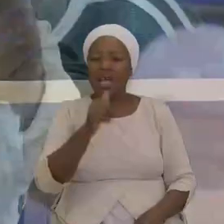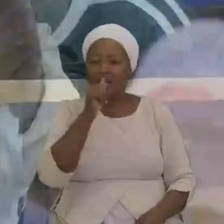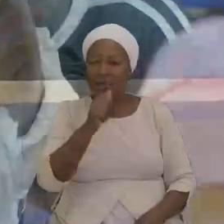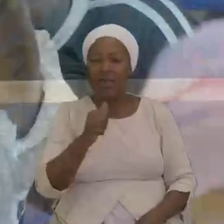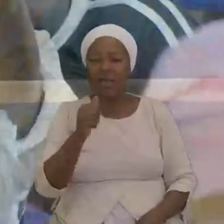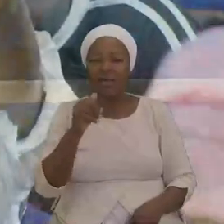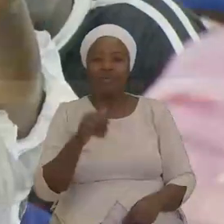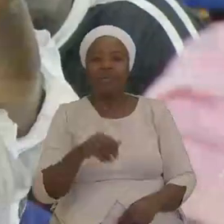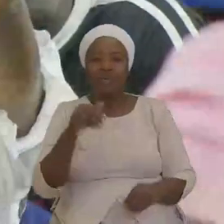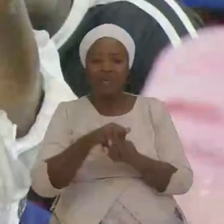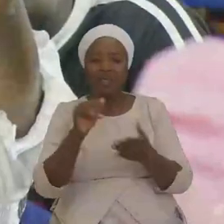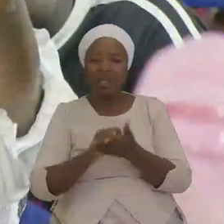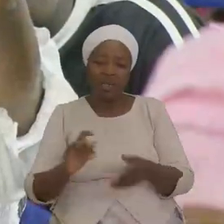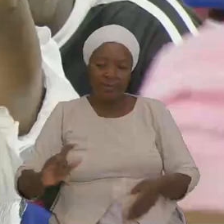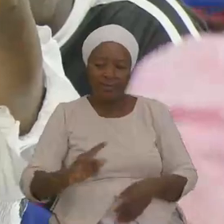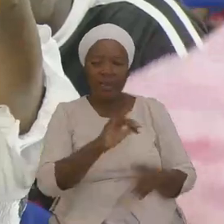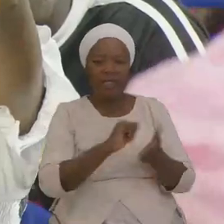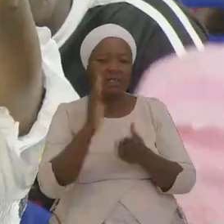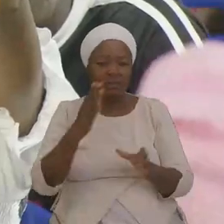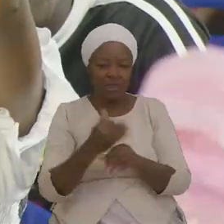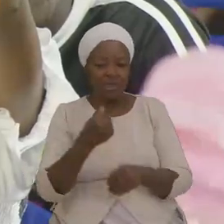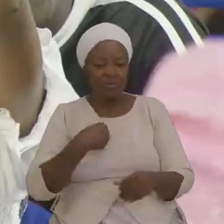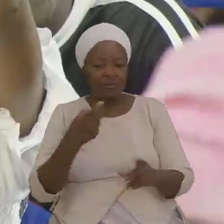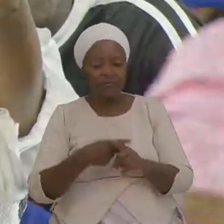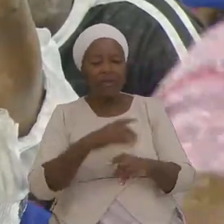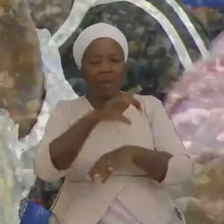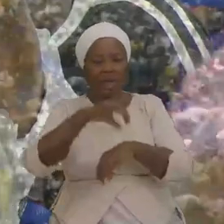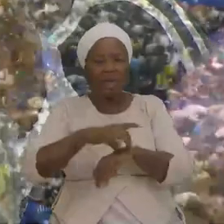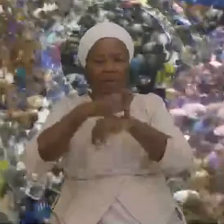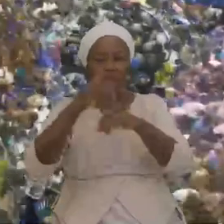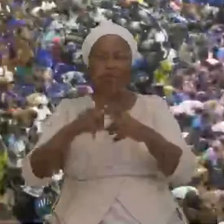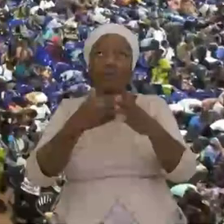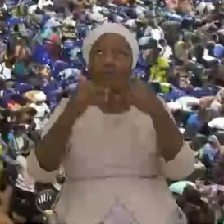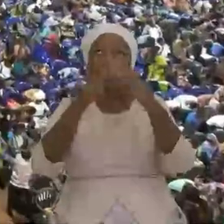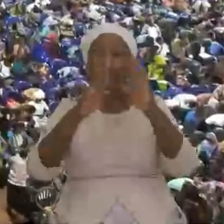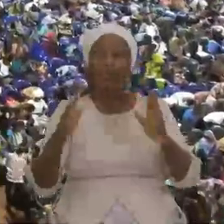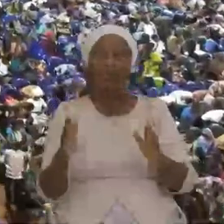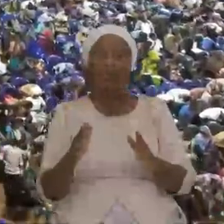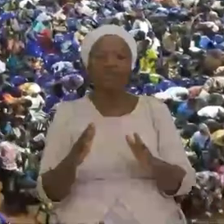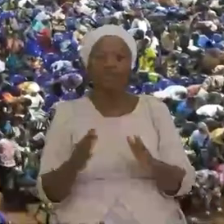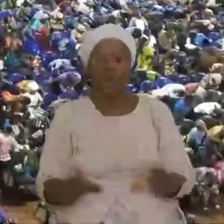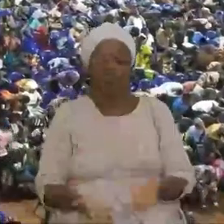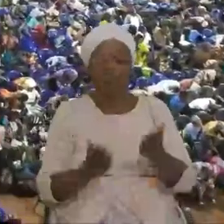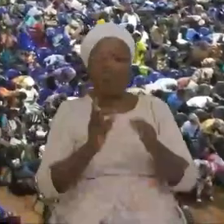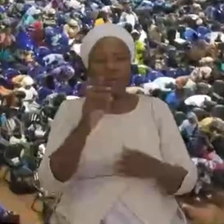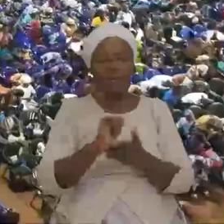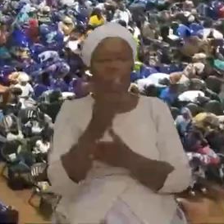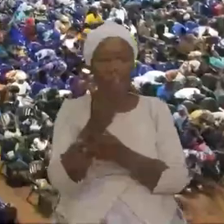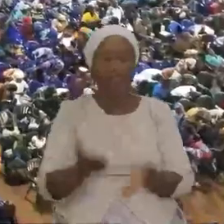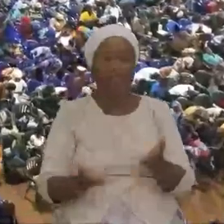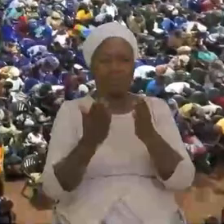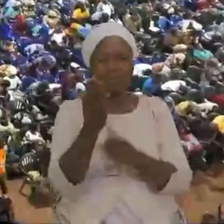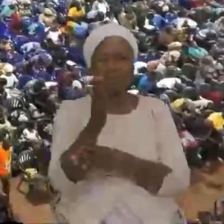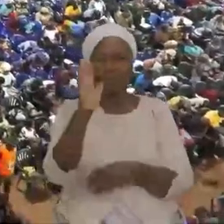Je suis pour ce vol qui me fait passer de la terre au ciel. Lève simplement cette